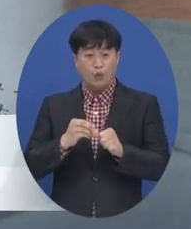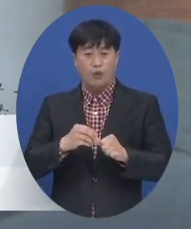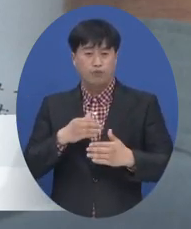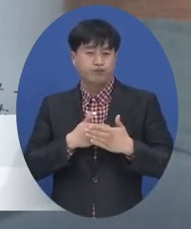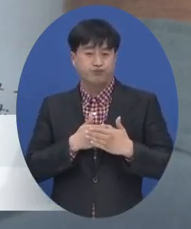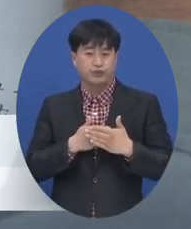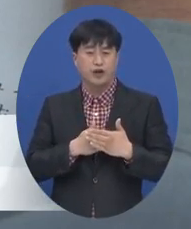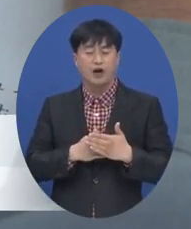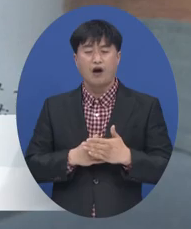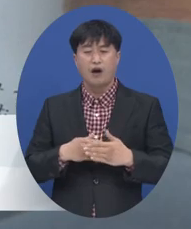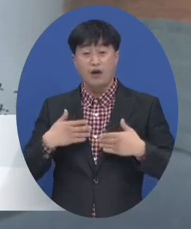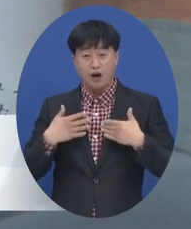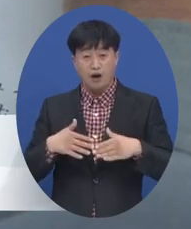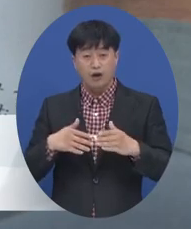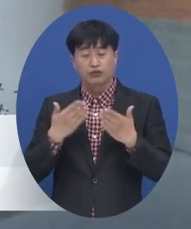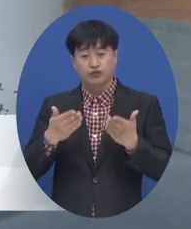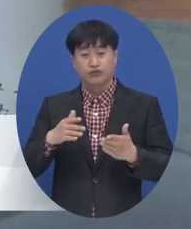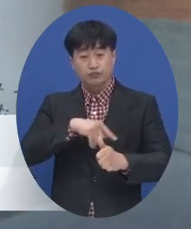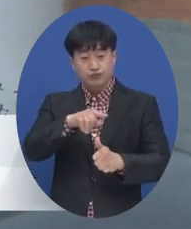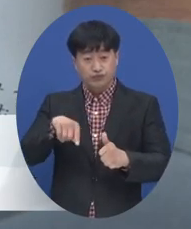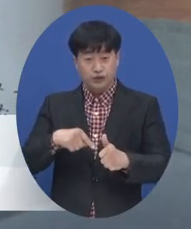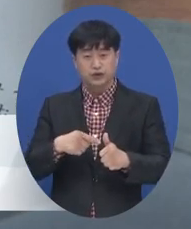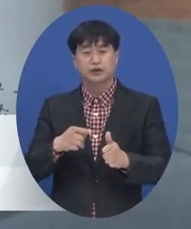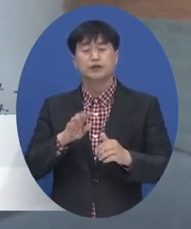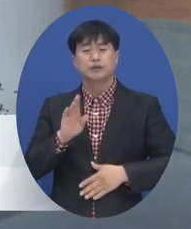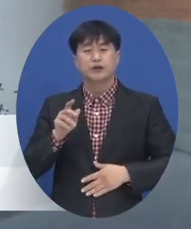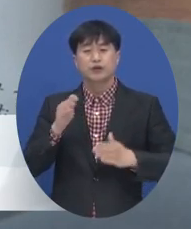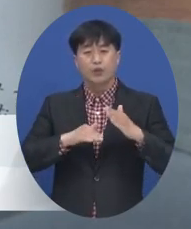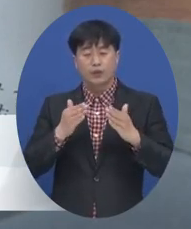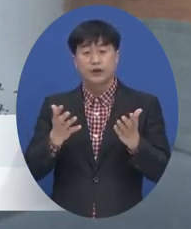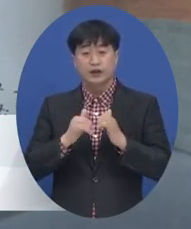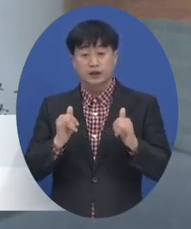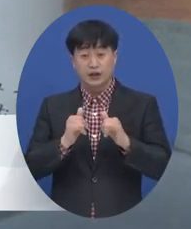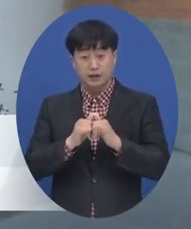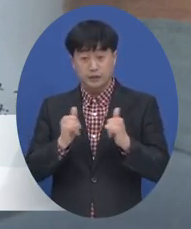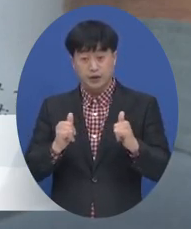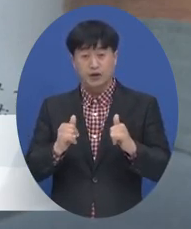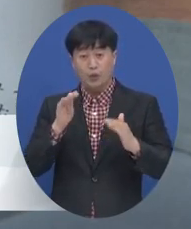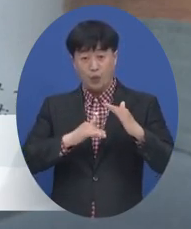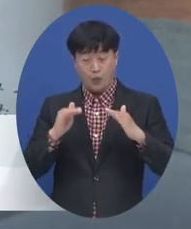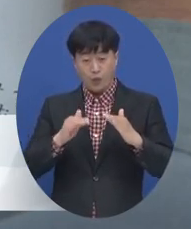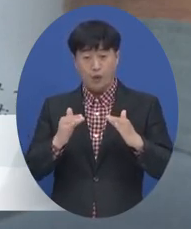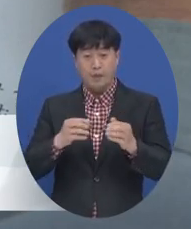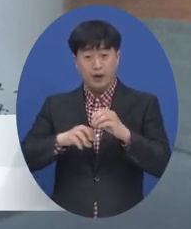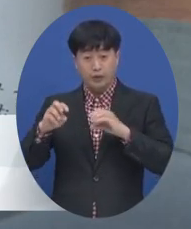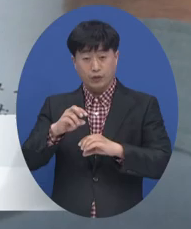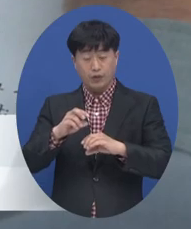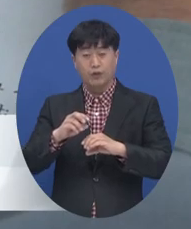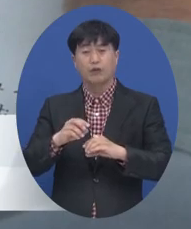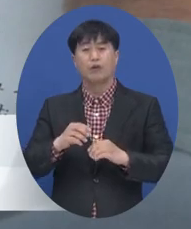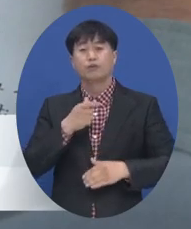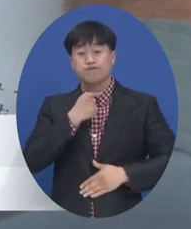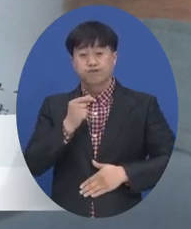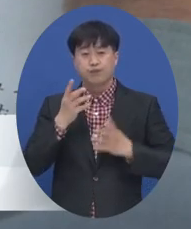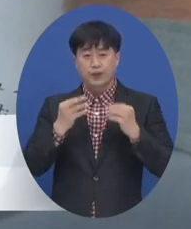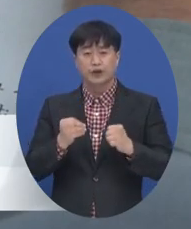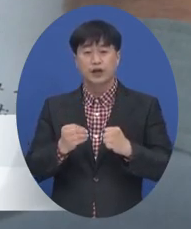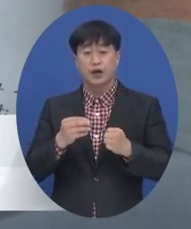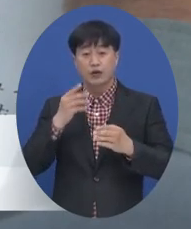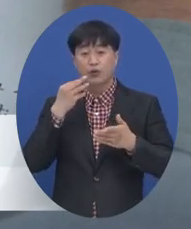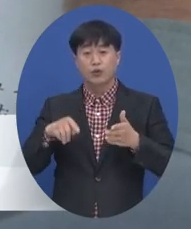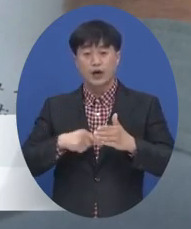휴게 여건 등을 호소하는 비정규직 노동자들의 정규직 전환 요구가 커지고 있는데요. 도내 한 대학이 청소 노동자